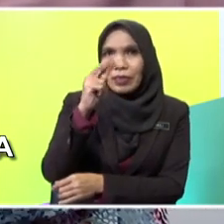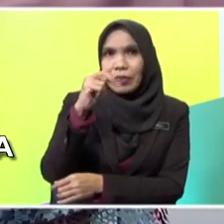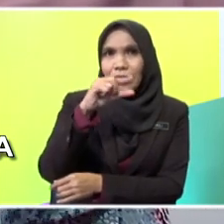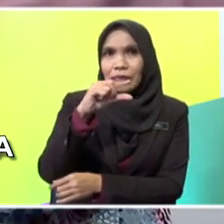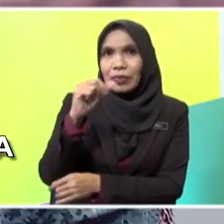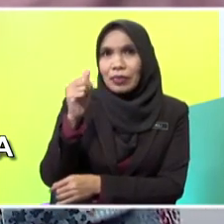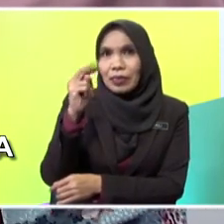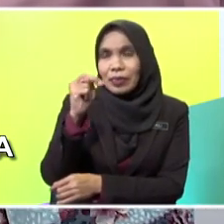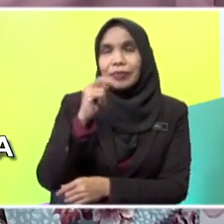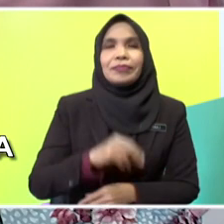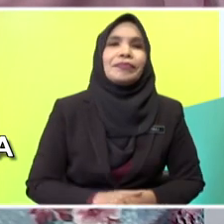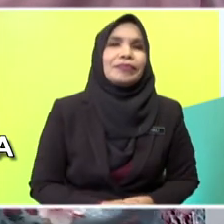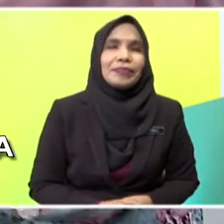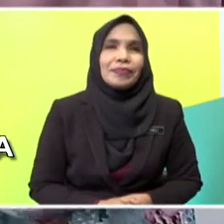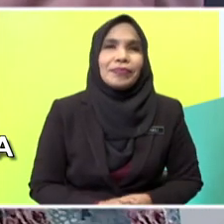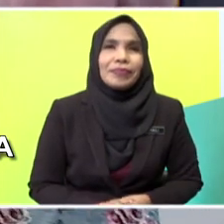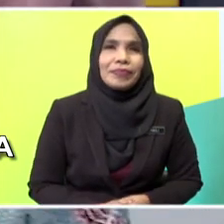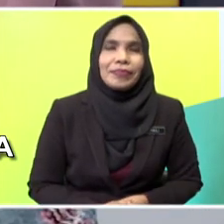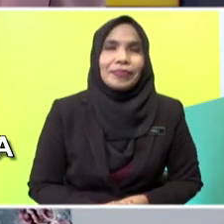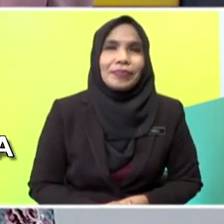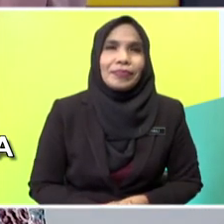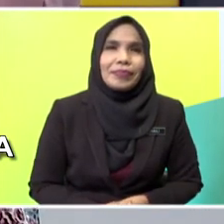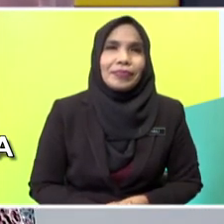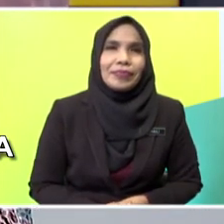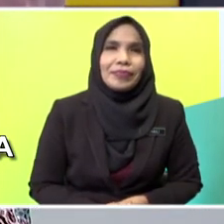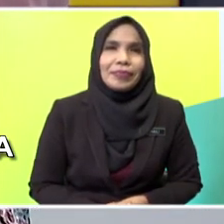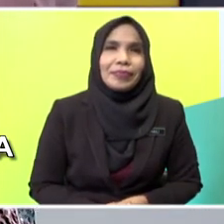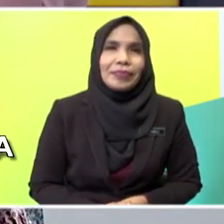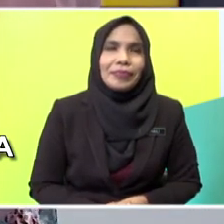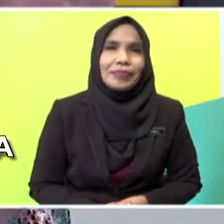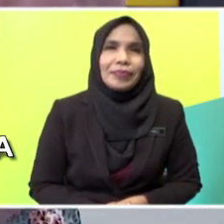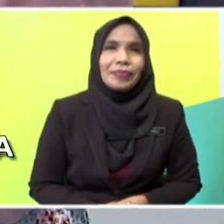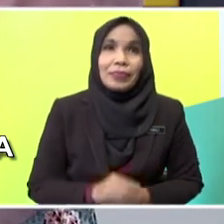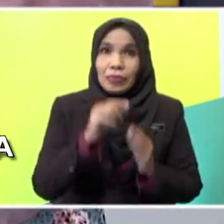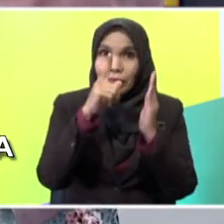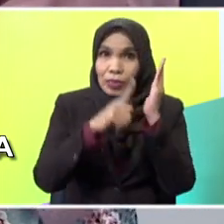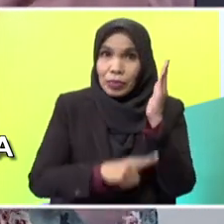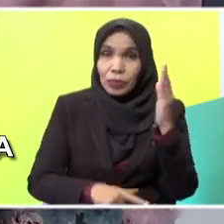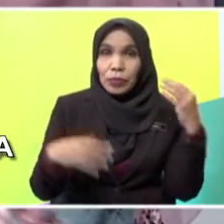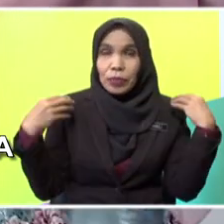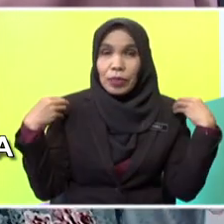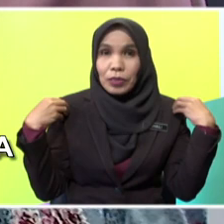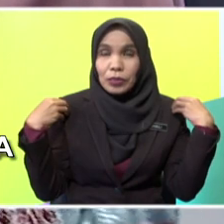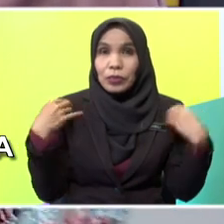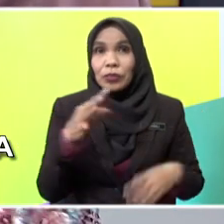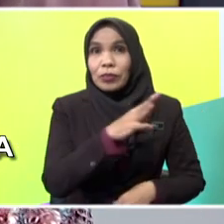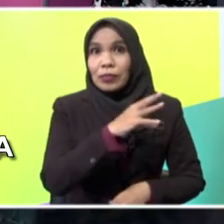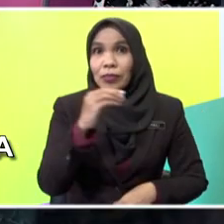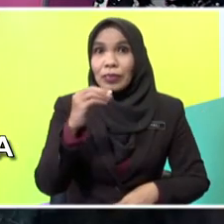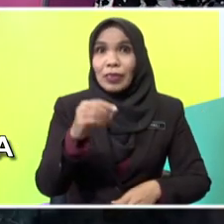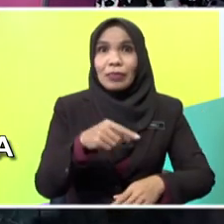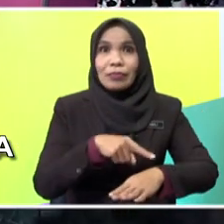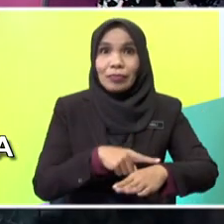itu masukkan ujung. Masukkan. Faham. Kesan, ya. Okay. Kemudian labu baju dan juga labu lengan pun sama.